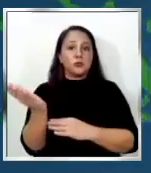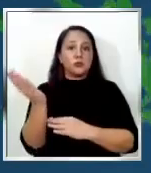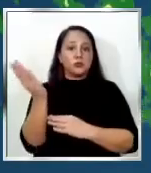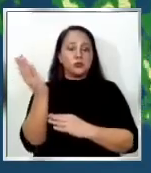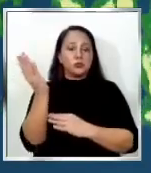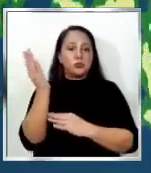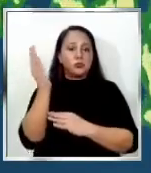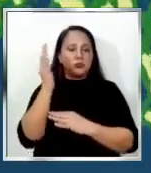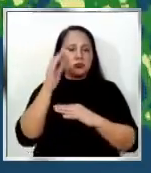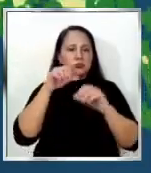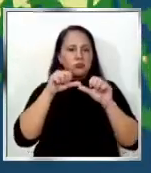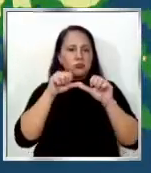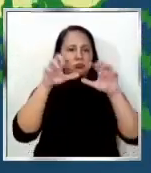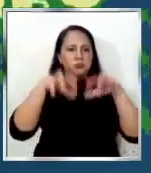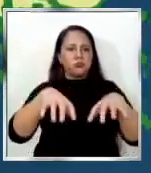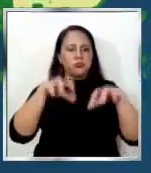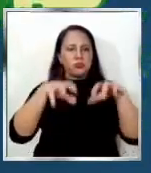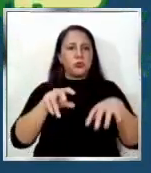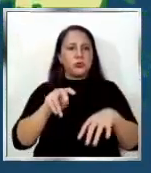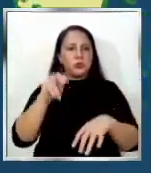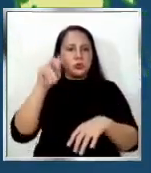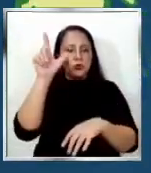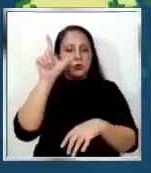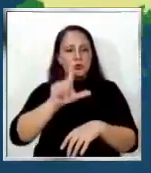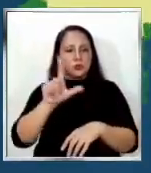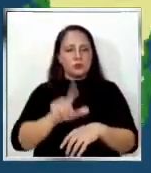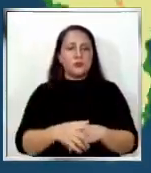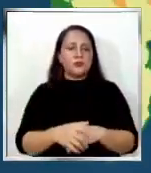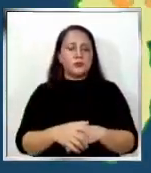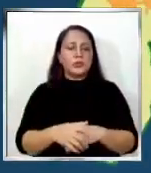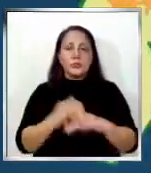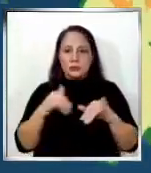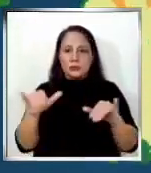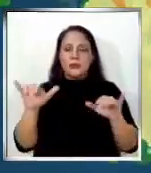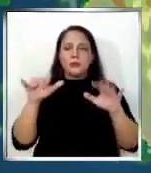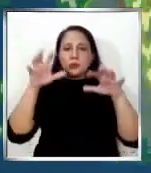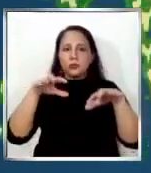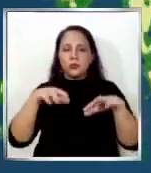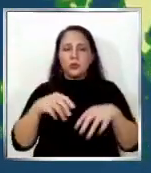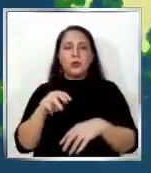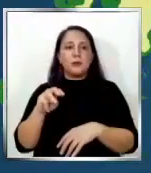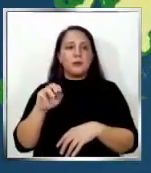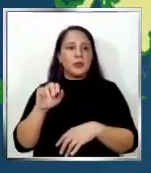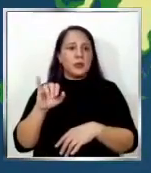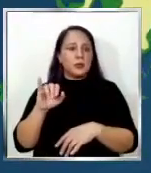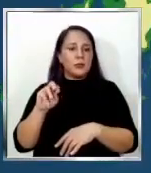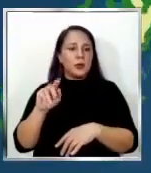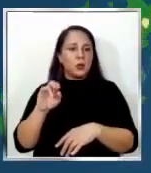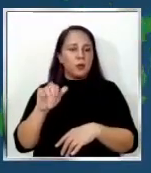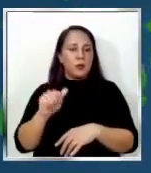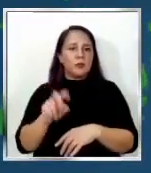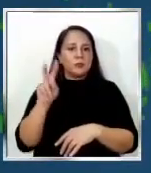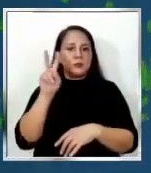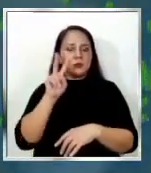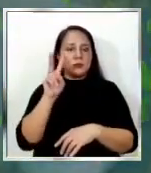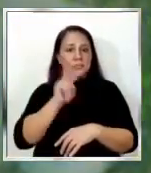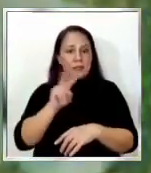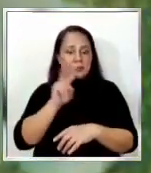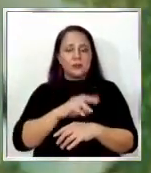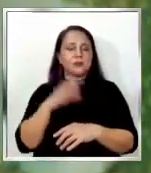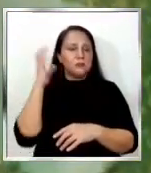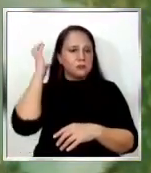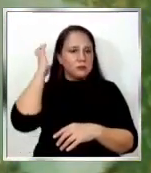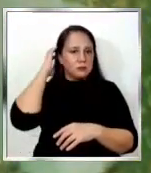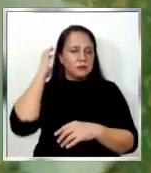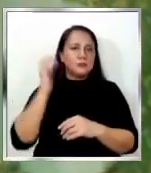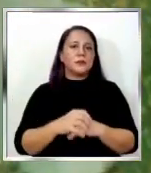na sa Northern Luzon. Uulanin din ang ilang panig ng Mimaropa Region, Western Visayas at Mindanao. Sa hapon, asahan ang